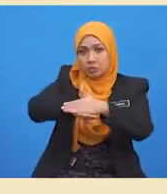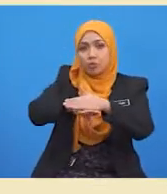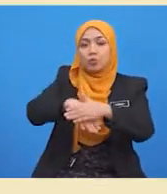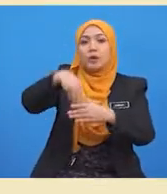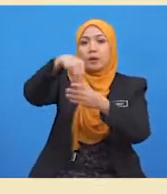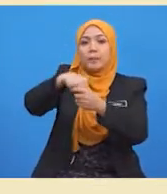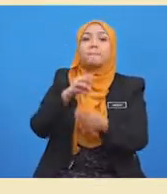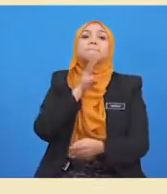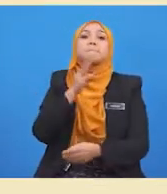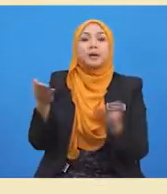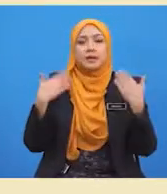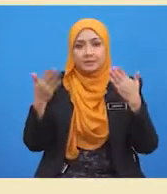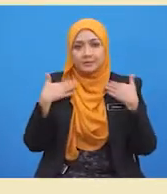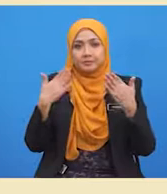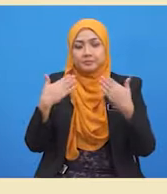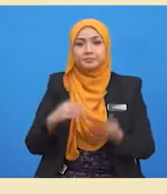di